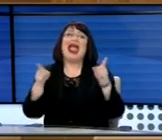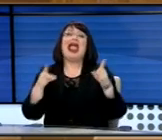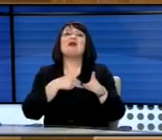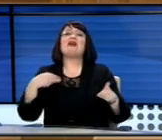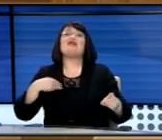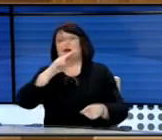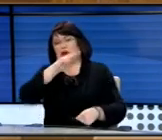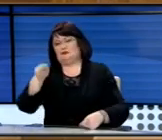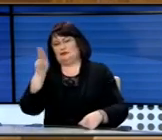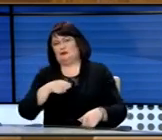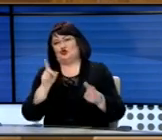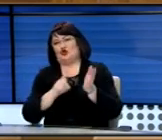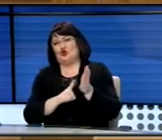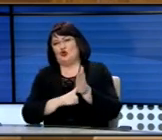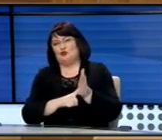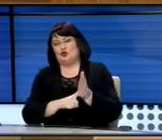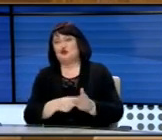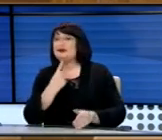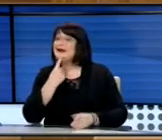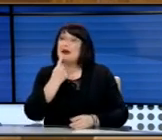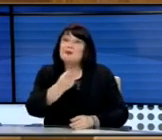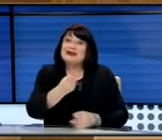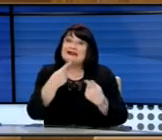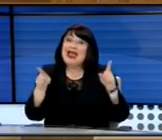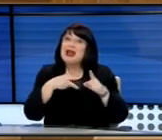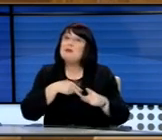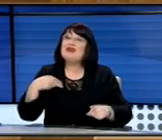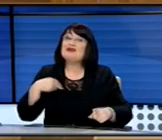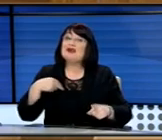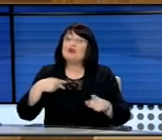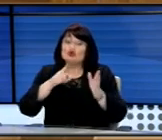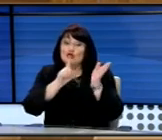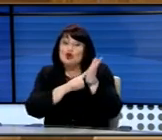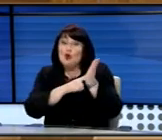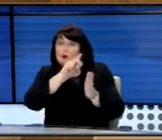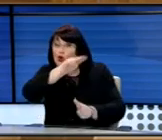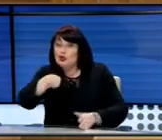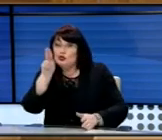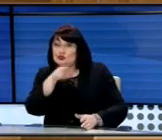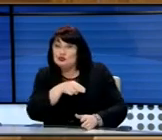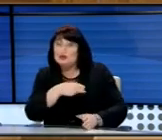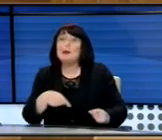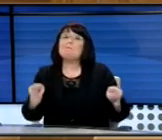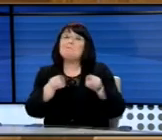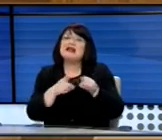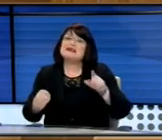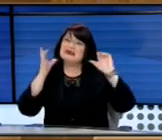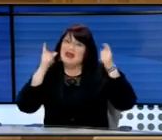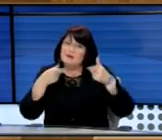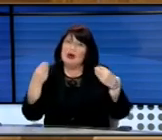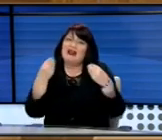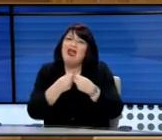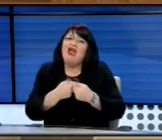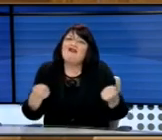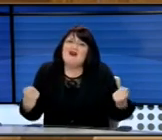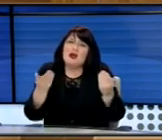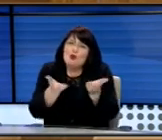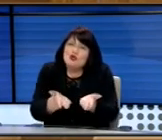εκπαιδευτικοί. Άντε τώρα να τους πείτε για ακύρωση αυτού του νόμου που μαζί με τη Νέα Δημοκρατία